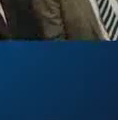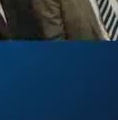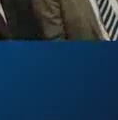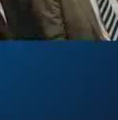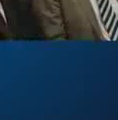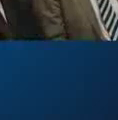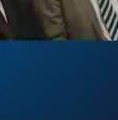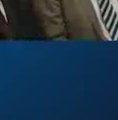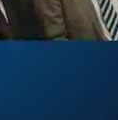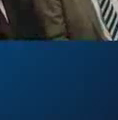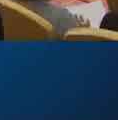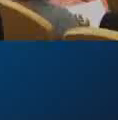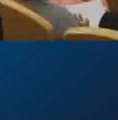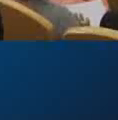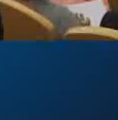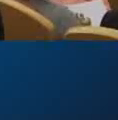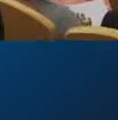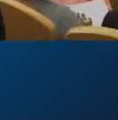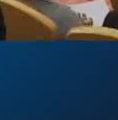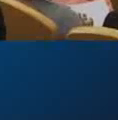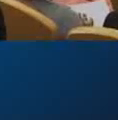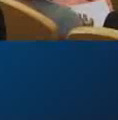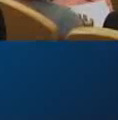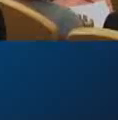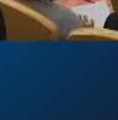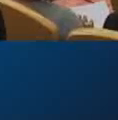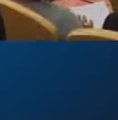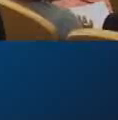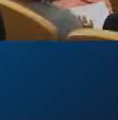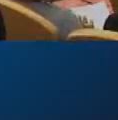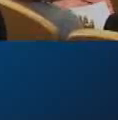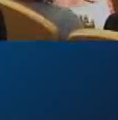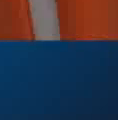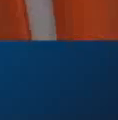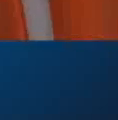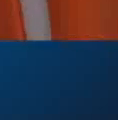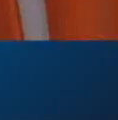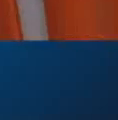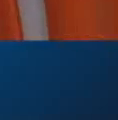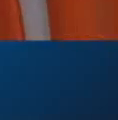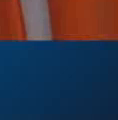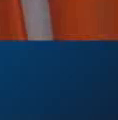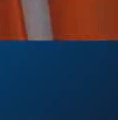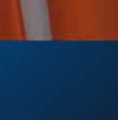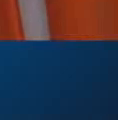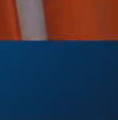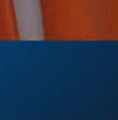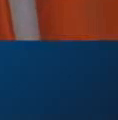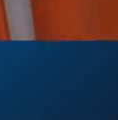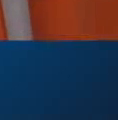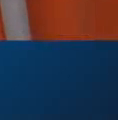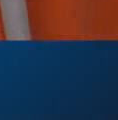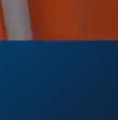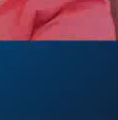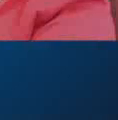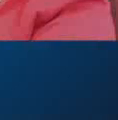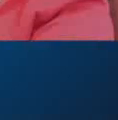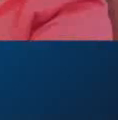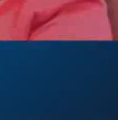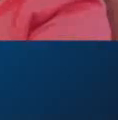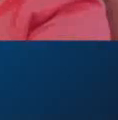Colloque sur le financement des PME, 500 entreprises formées sur les circuits de financement, initiative